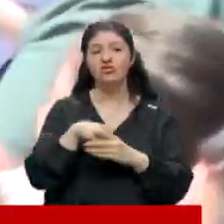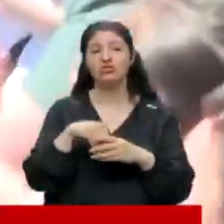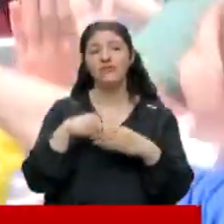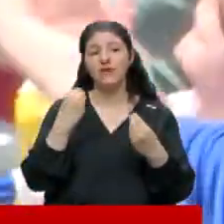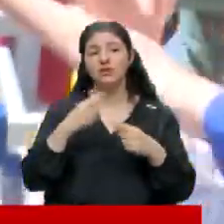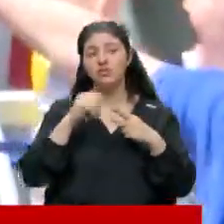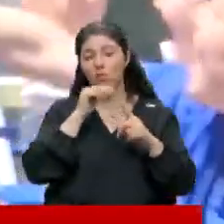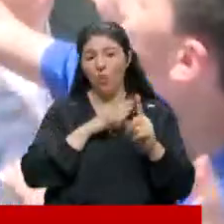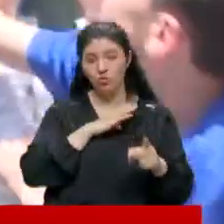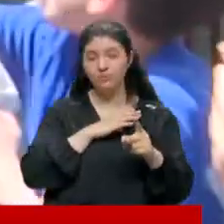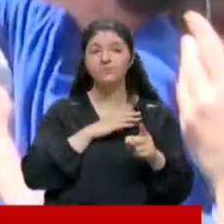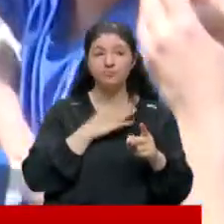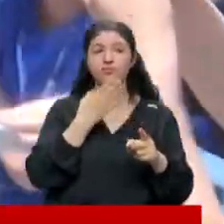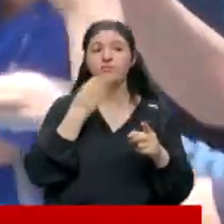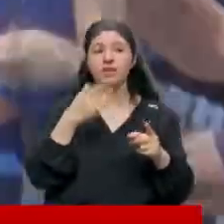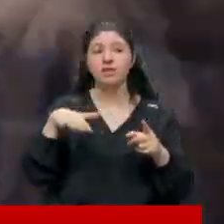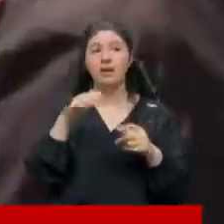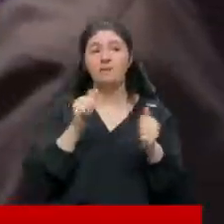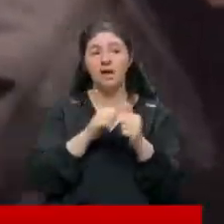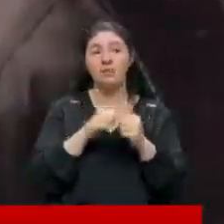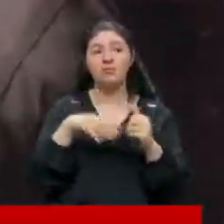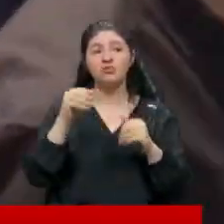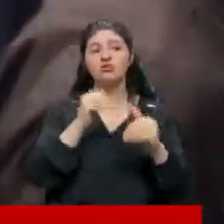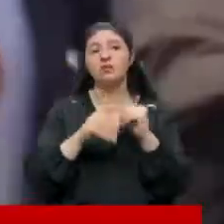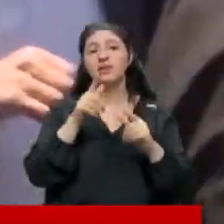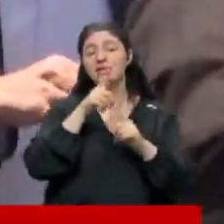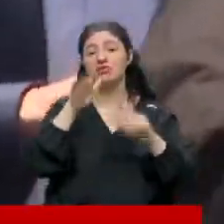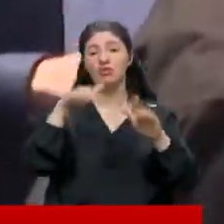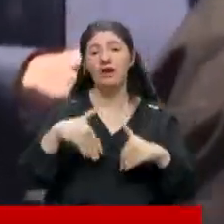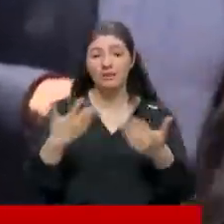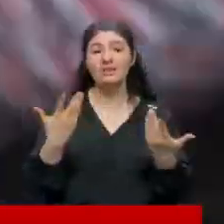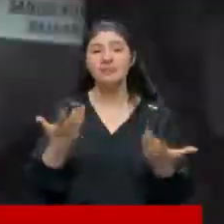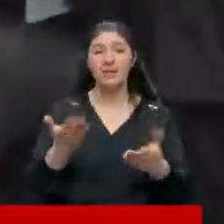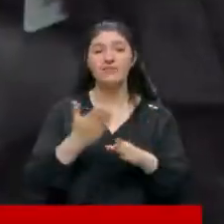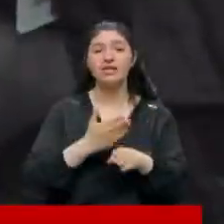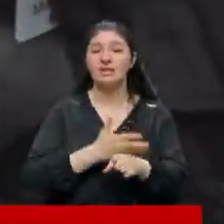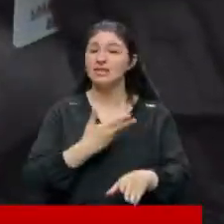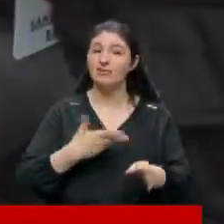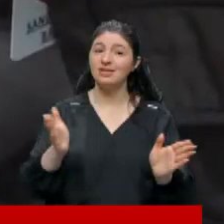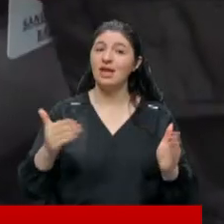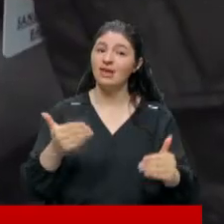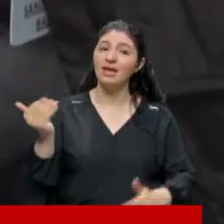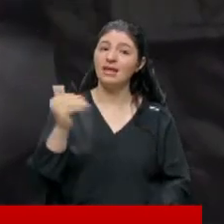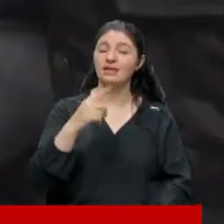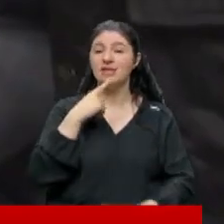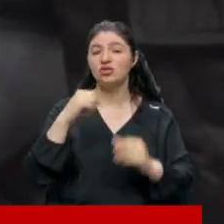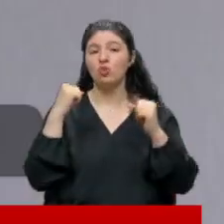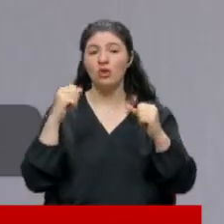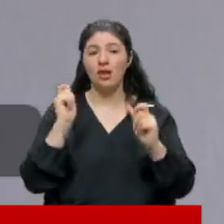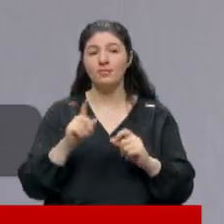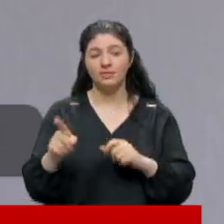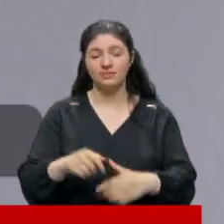üzerinden verdi Kılıçdaroğlu. Gençlerle birlikte tüm seçmenlere çağrısını ise vatanını seven sandığa gelsin sloganıyla